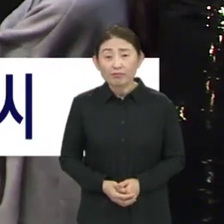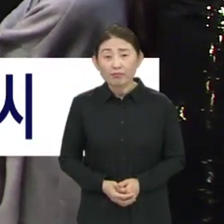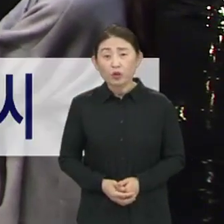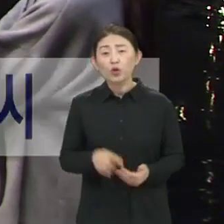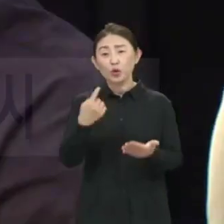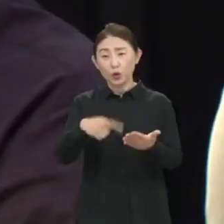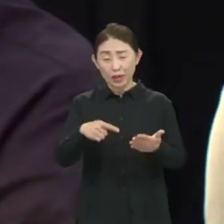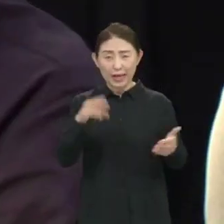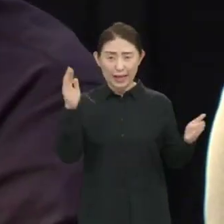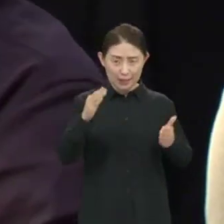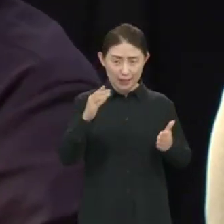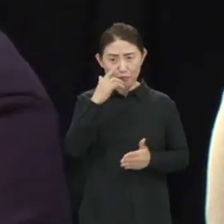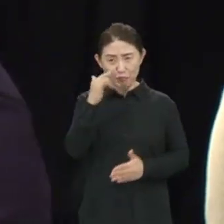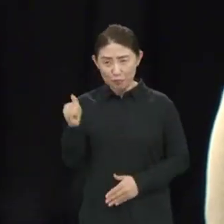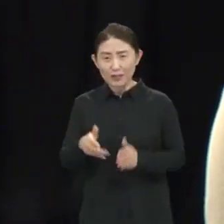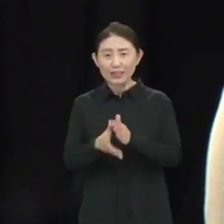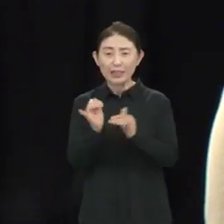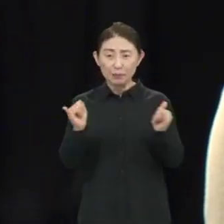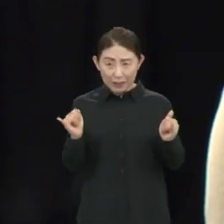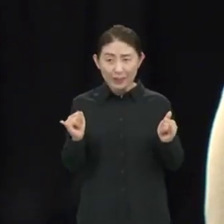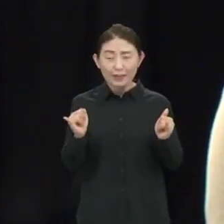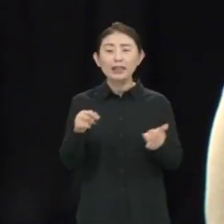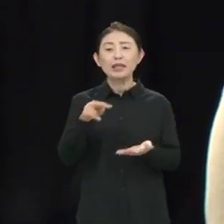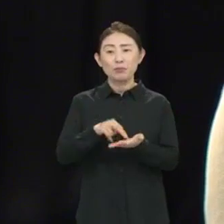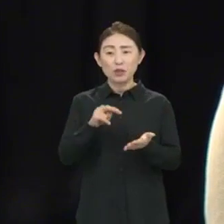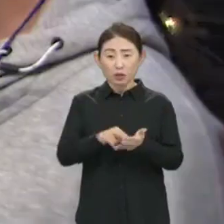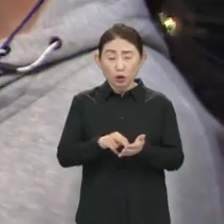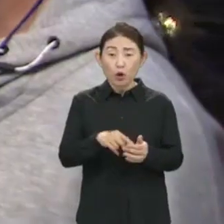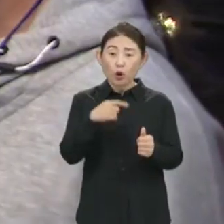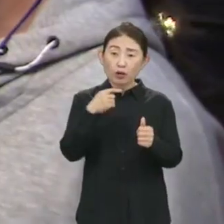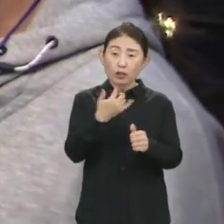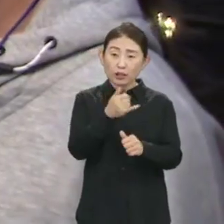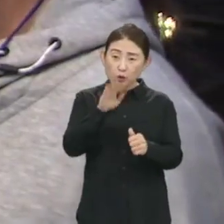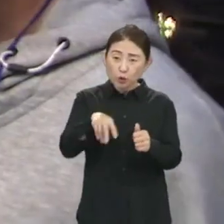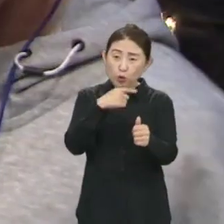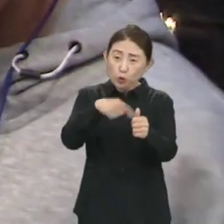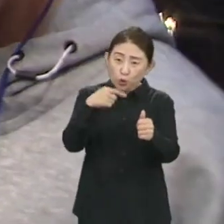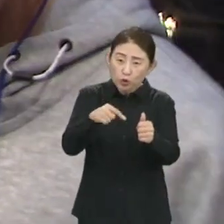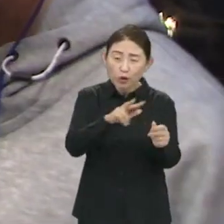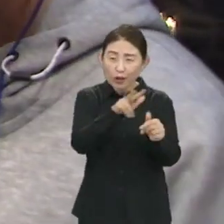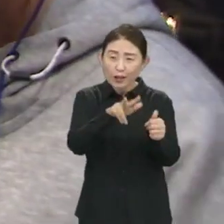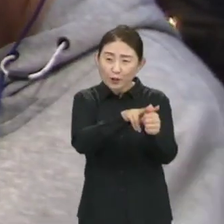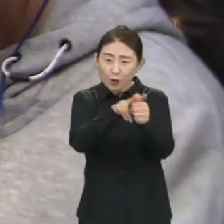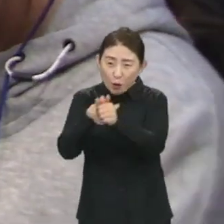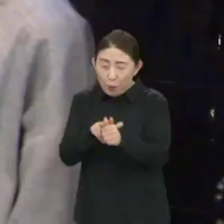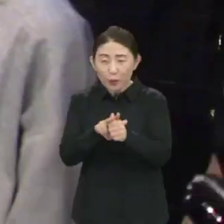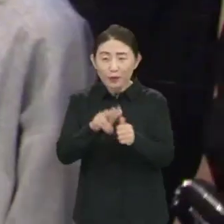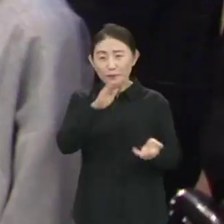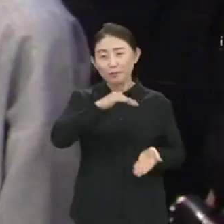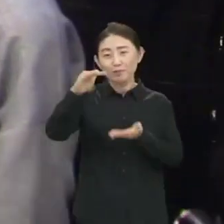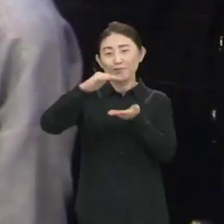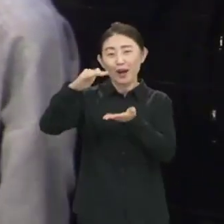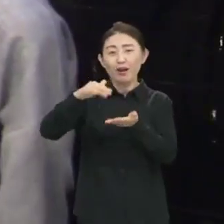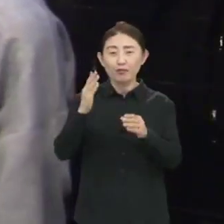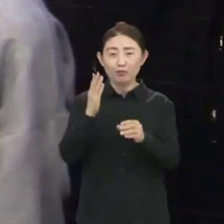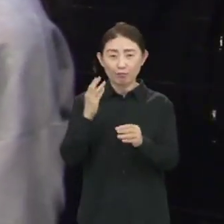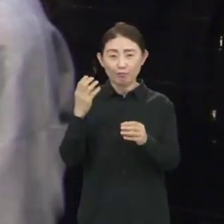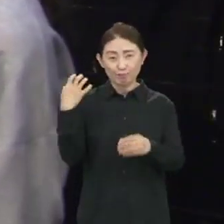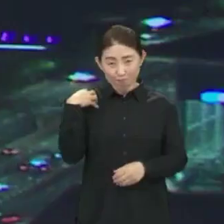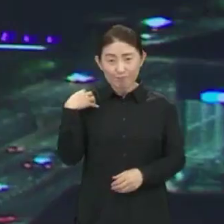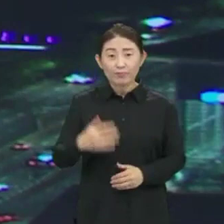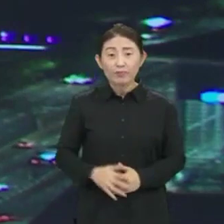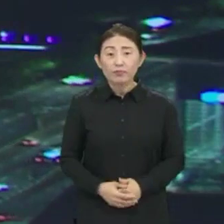교육기자단은 학생과 학부모, 시민의 시각으로 세종 교육 현장의 생생한 소식을 시민들에게 전달하고 있습니다.